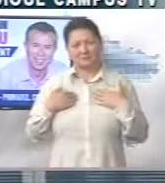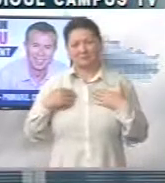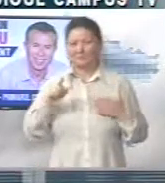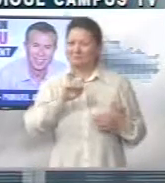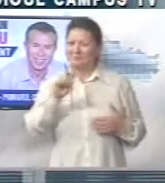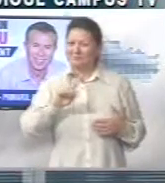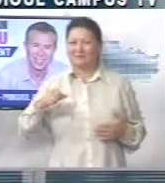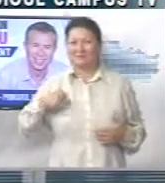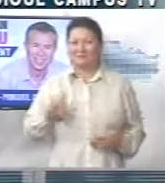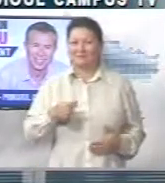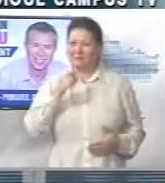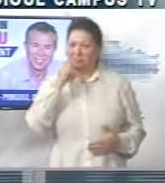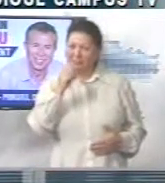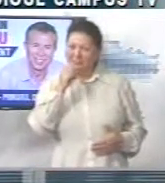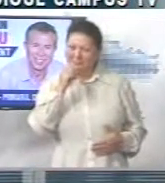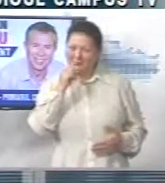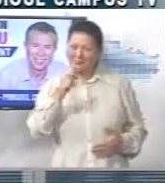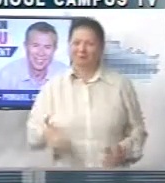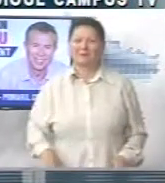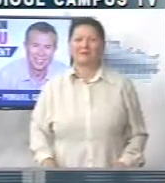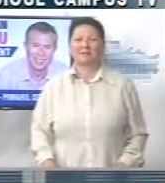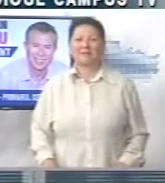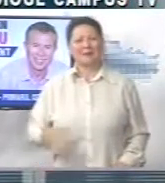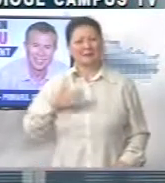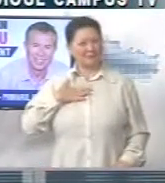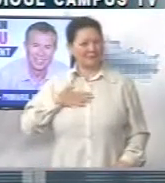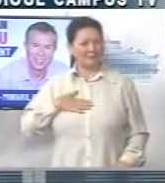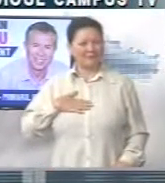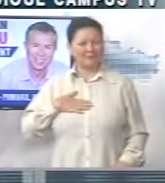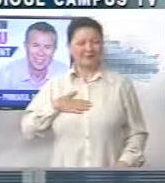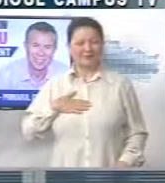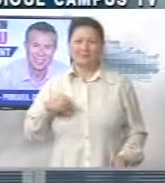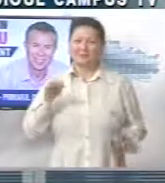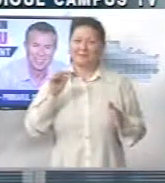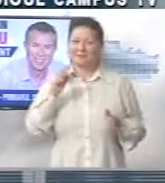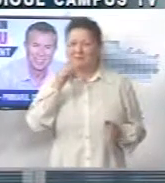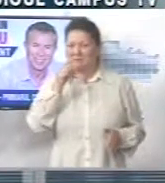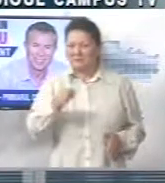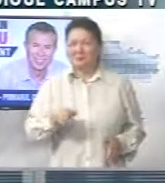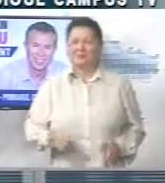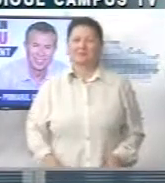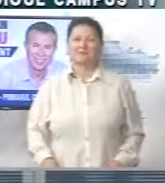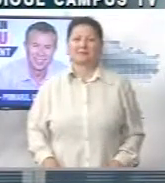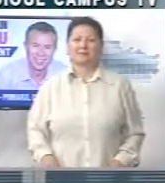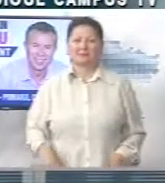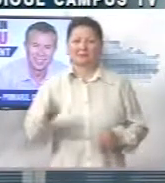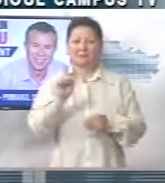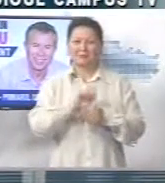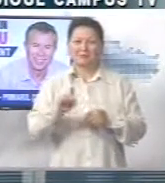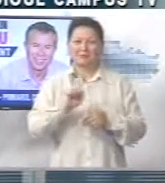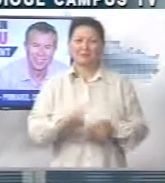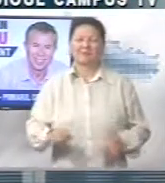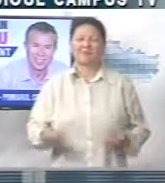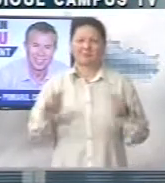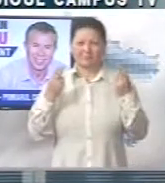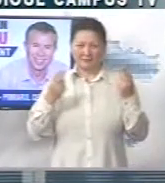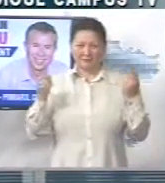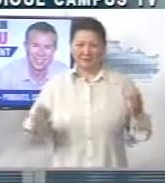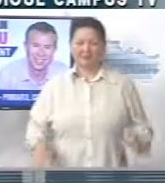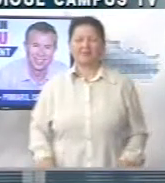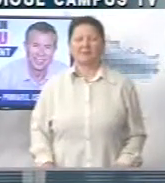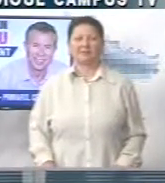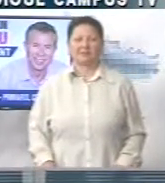de felul meu, dar îmi place să pun altceva în momentul în care ceva nu e în regulă, sau dacă am un lucru